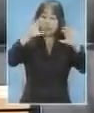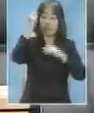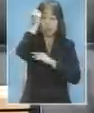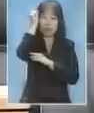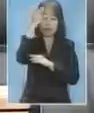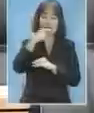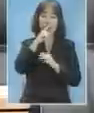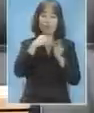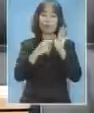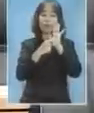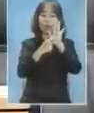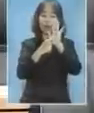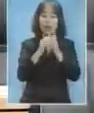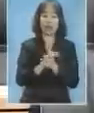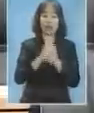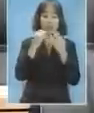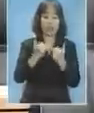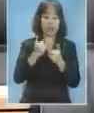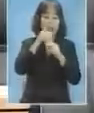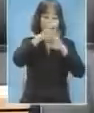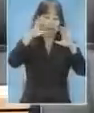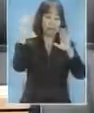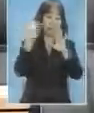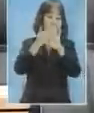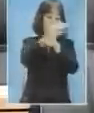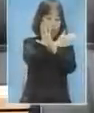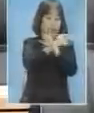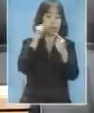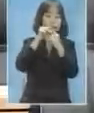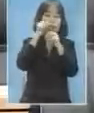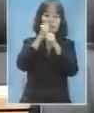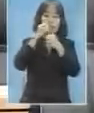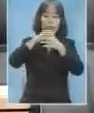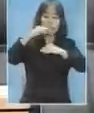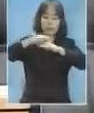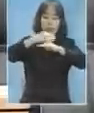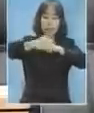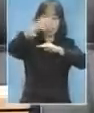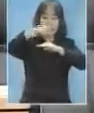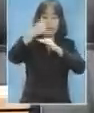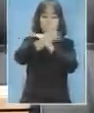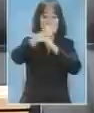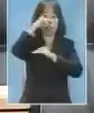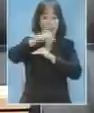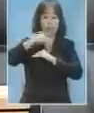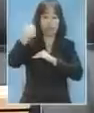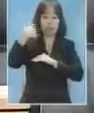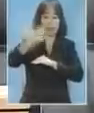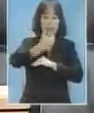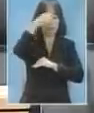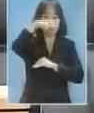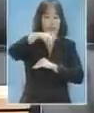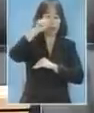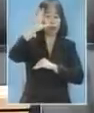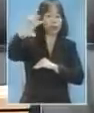ว่าประตูตะวันตกที่รัฐบาลที่แล้วได้ขับเคลื่อนผลักดันเปิดประตูทวายจนสำเร็จประเทศไทยได้สัมปทานแต่ผู้เดียวจ